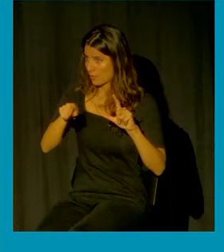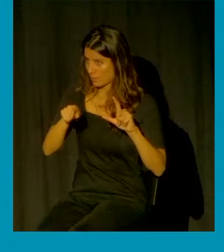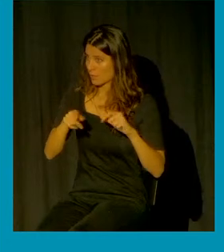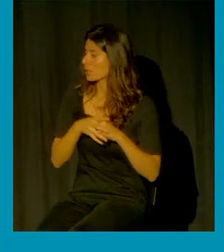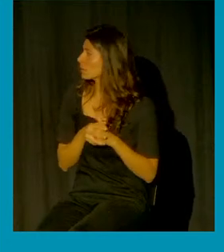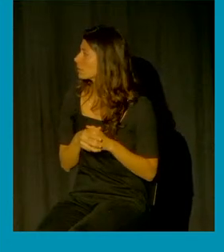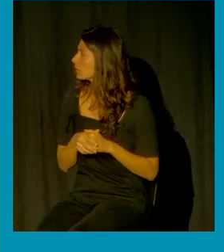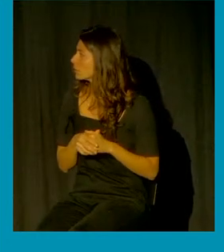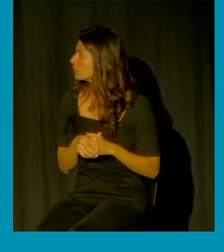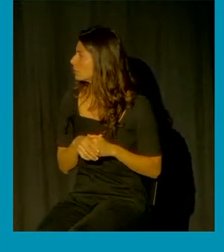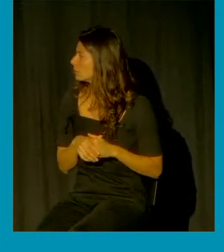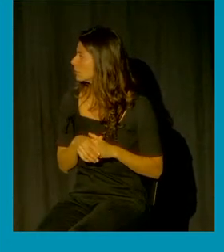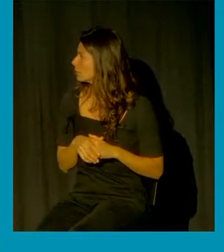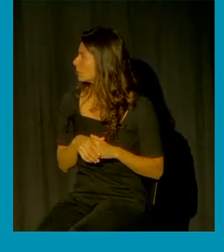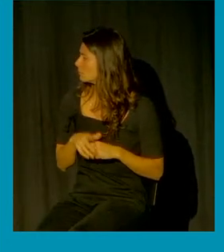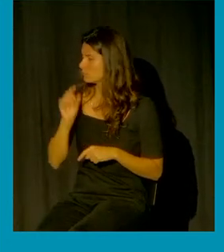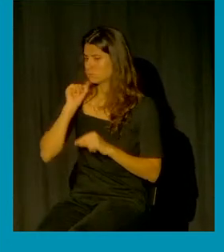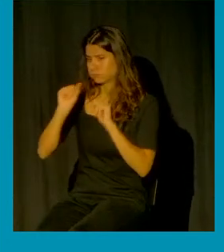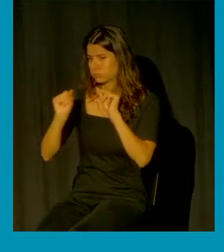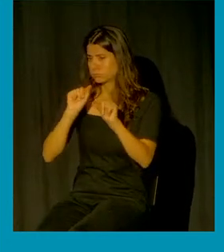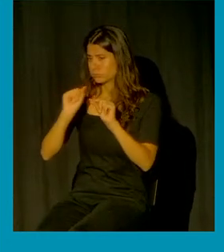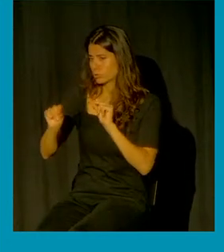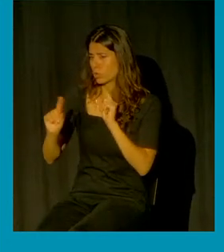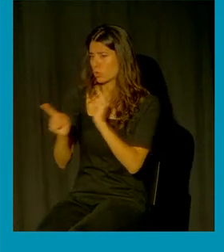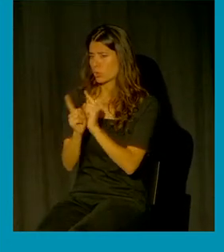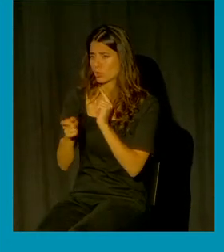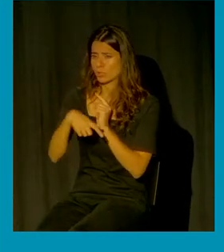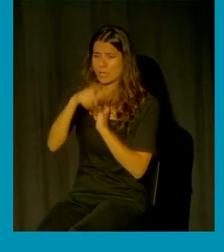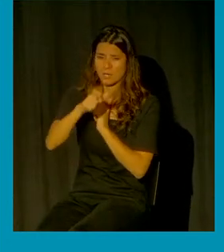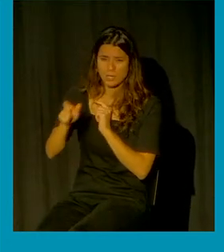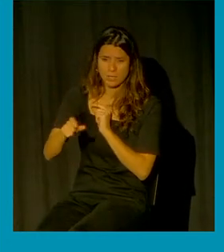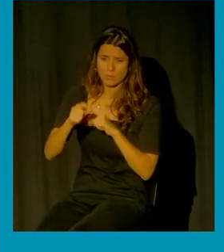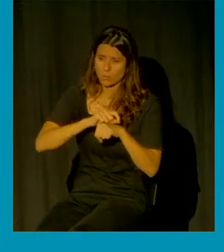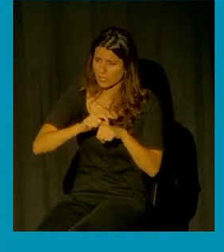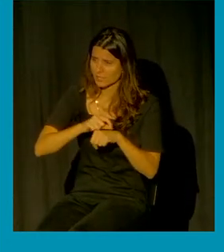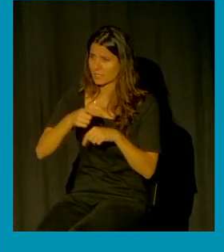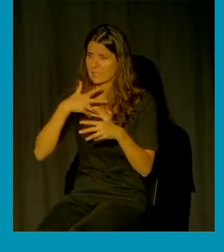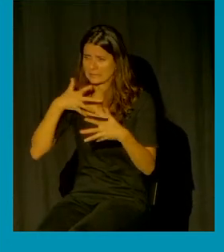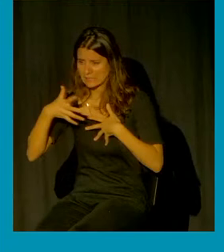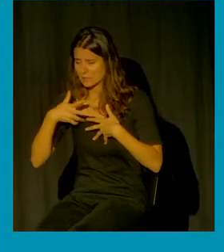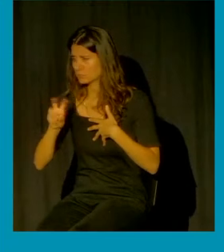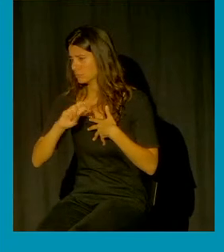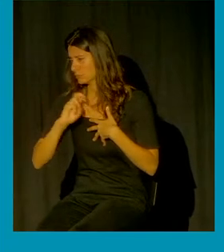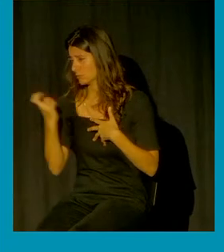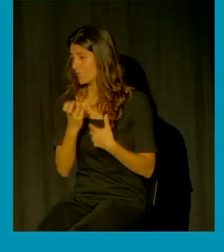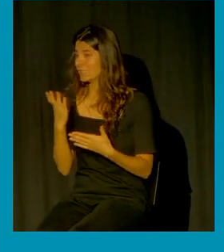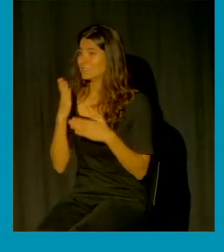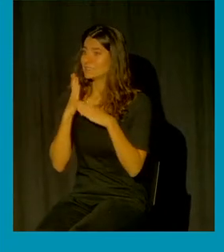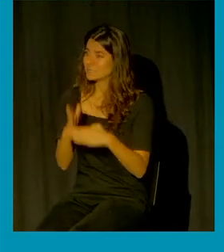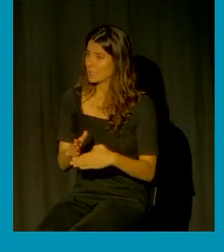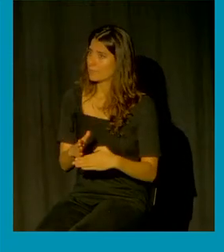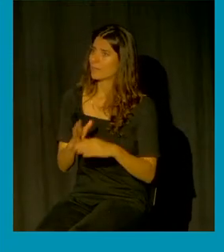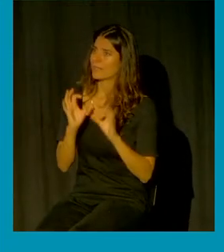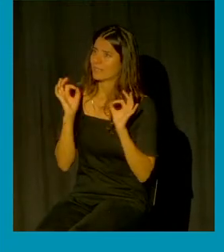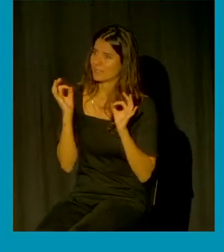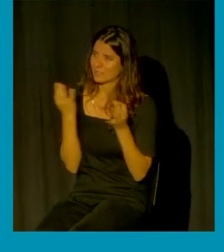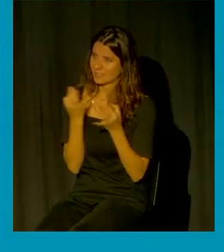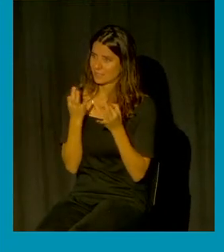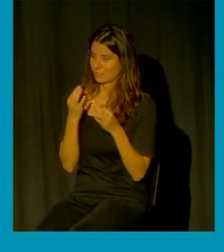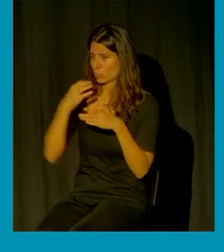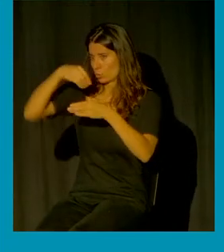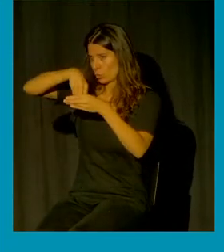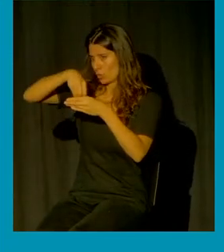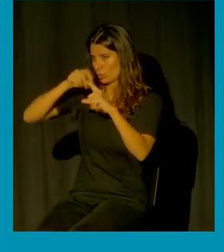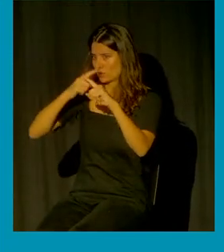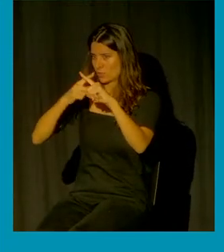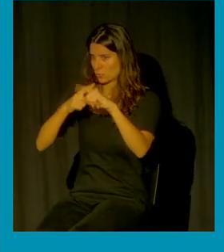polítiques actrius cuineres activistes i demés sempre són violències sexualitzades sempre